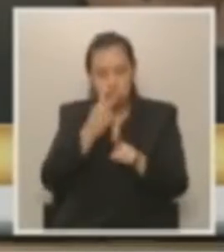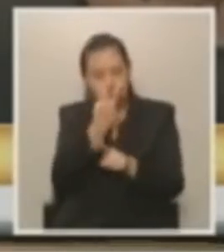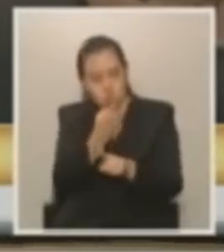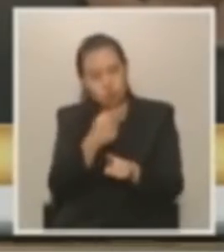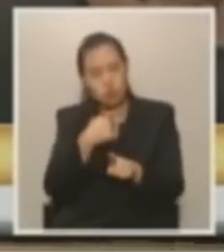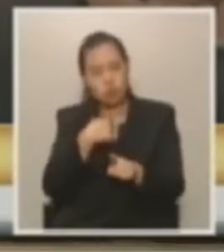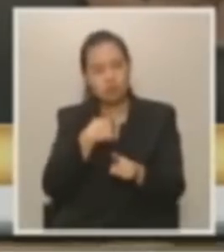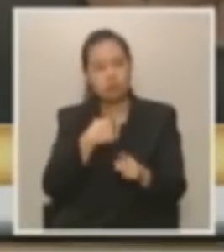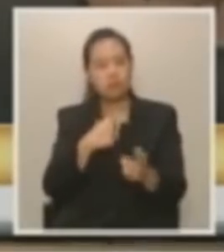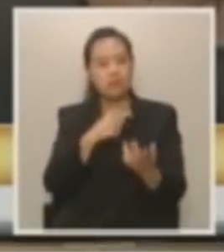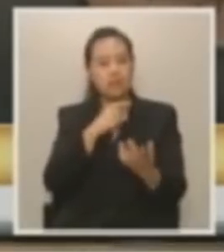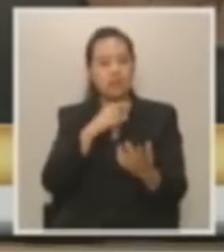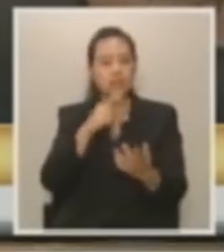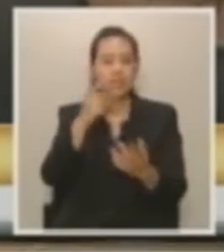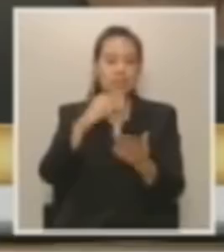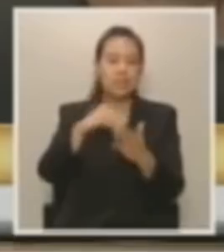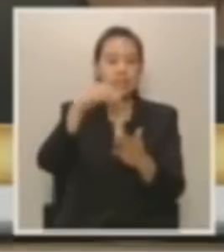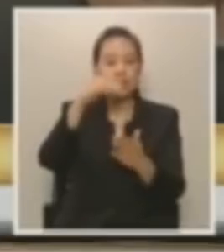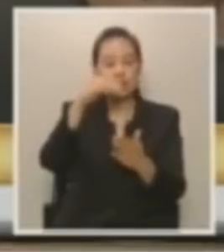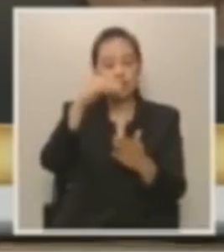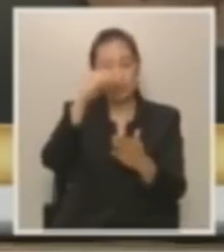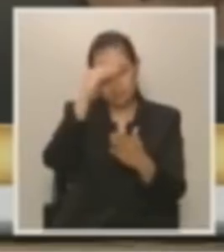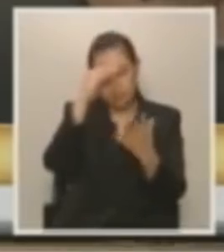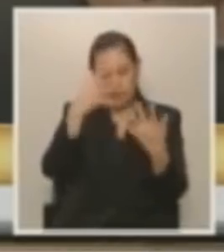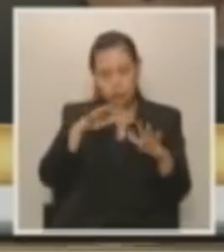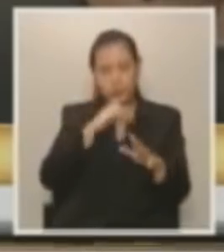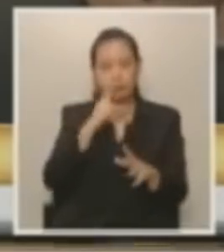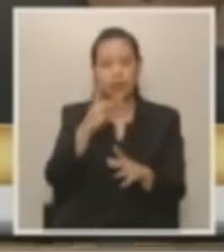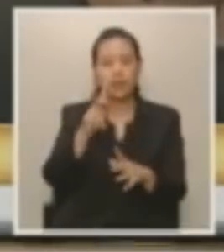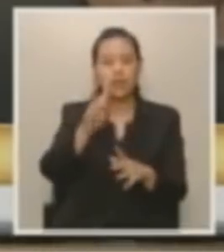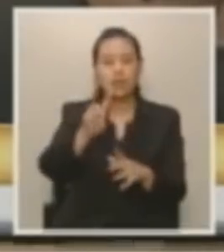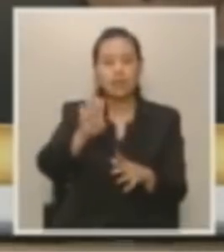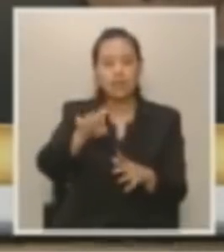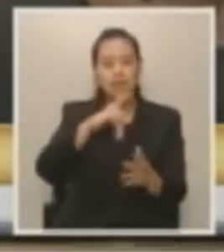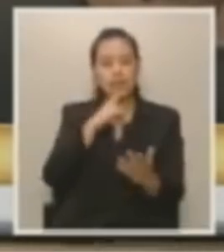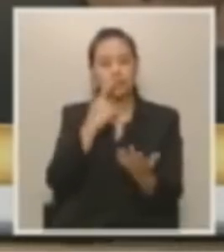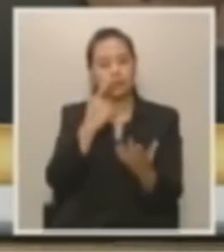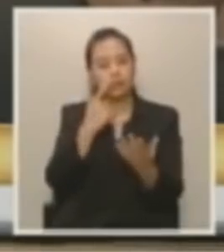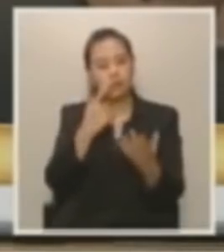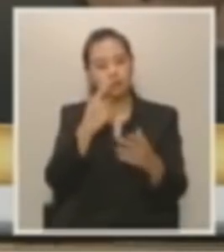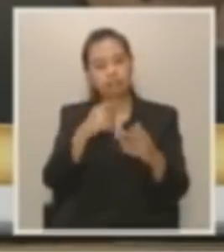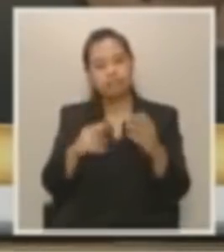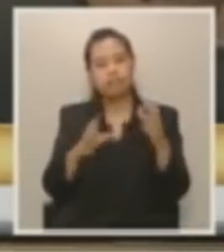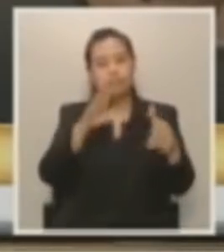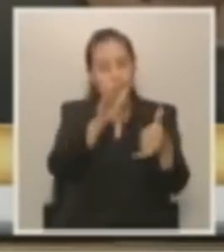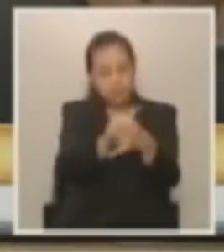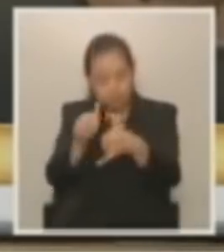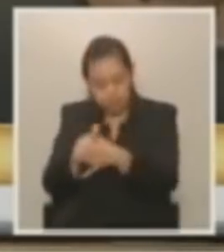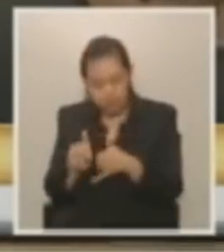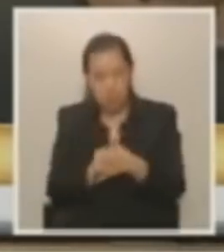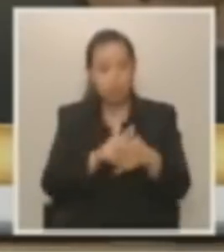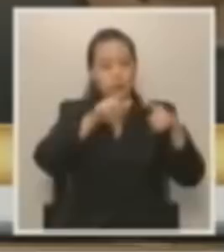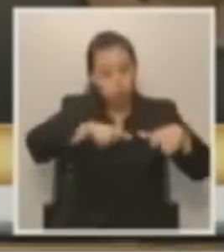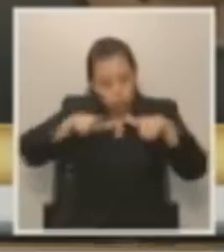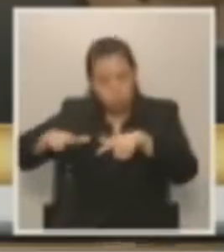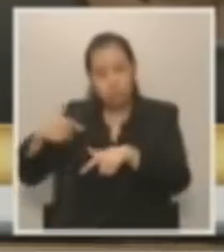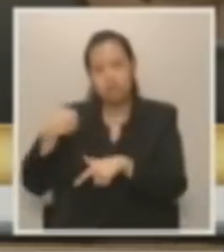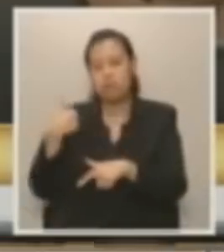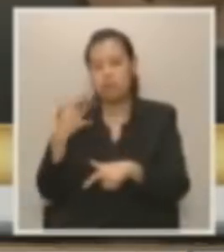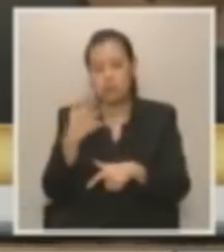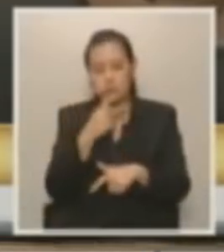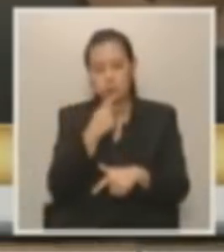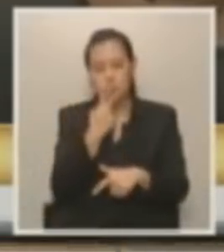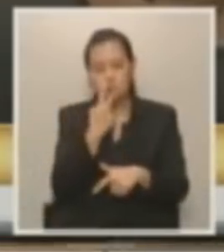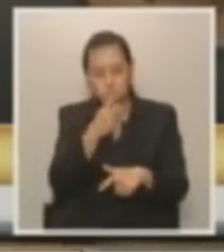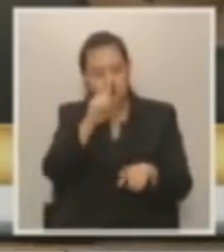จำนวนคดีในศาลปกครองที่เกี่ยวกับทุจริตในแวดวงการศึกษาลดลงหรือไม่อย่างไรเหล่านี้เป็นตัวชี้วัดที่ดีนะค